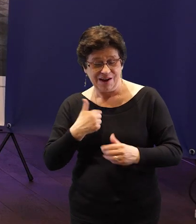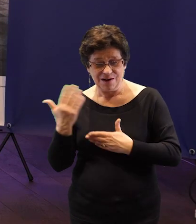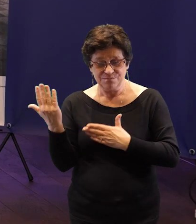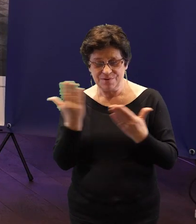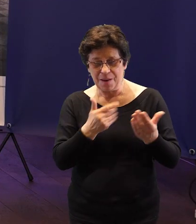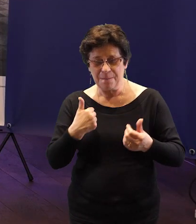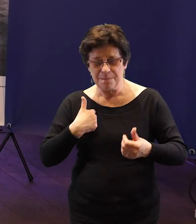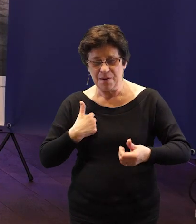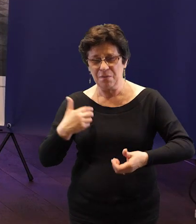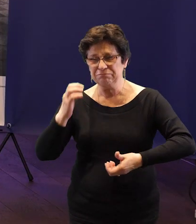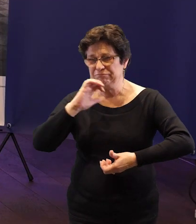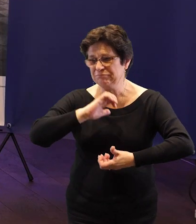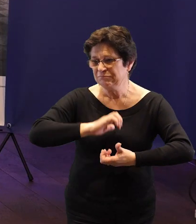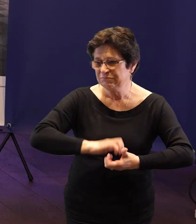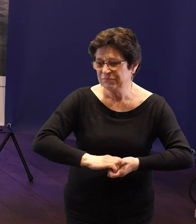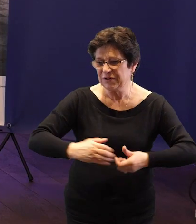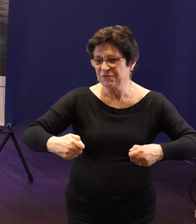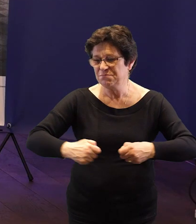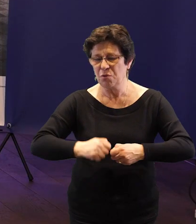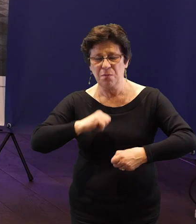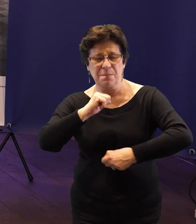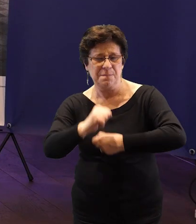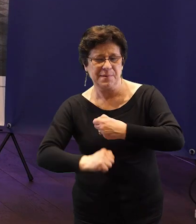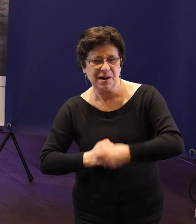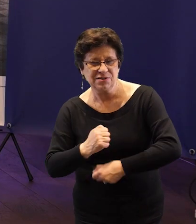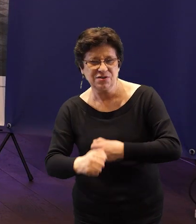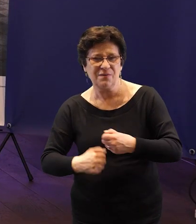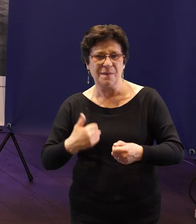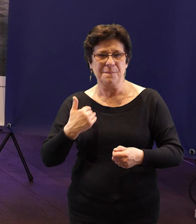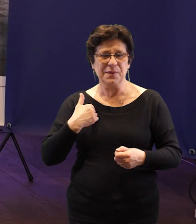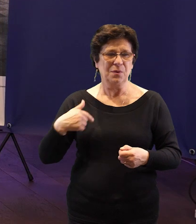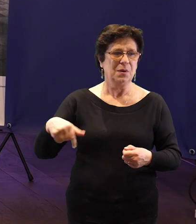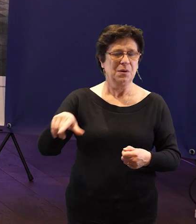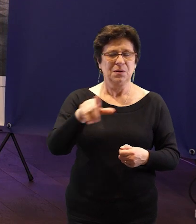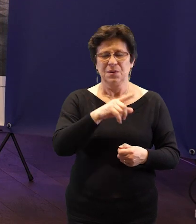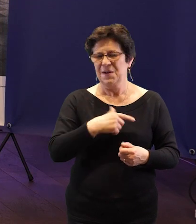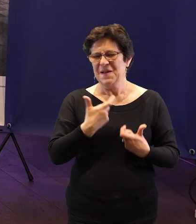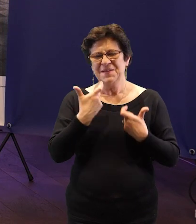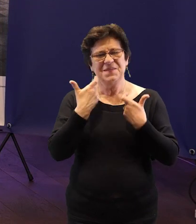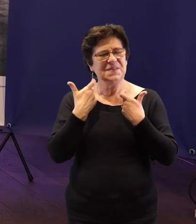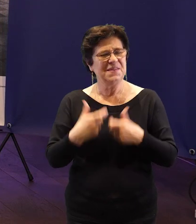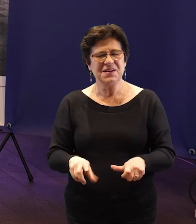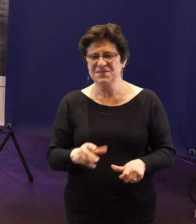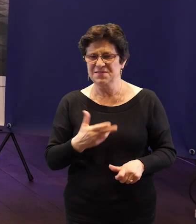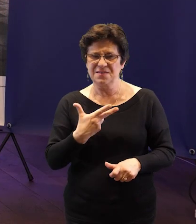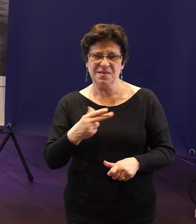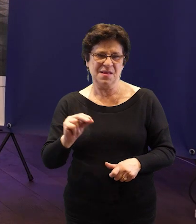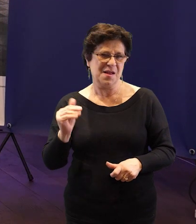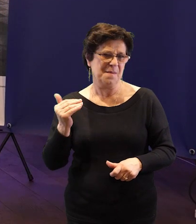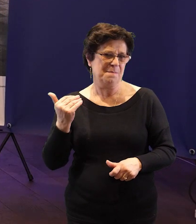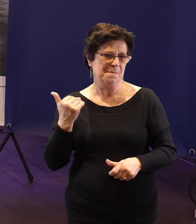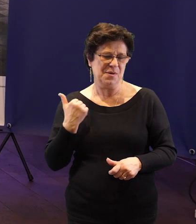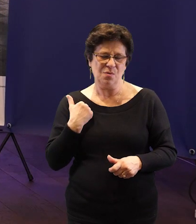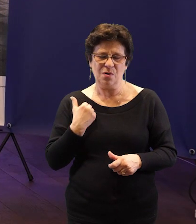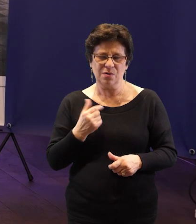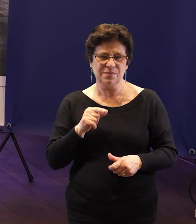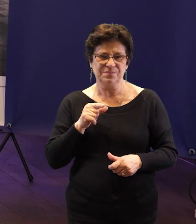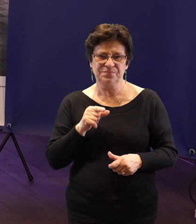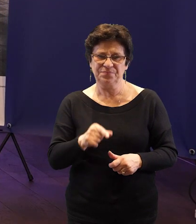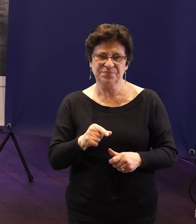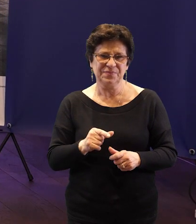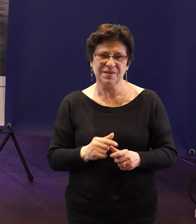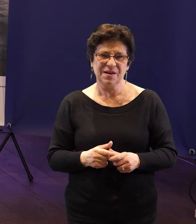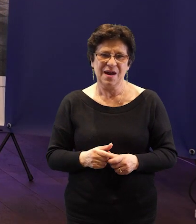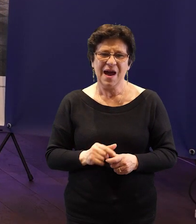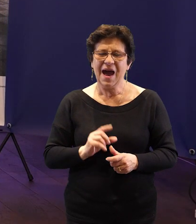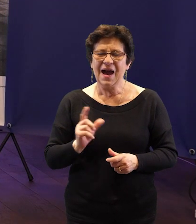że Belluso współpracował ze Schriewerem, z Mitte, nic takiego nie było. Ani Belluso, w artykule Belluso nie